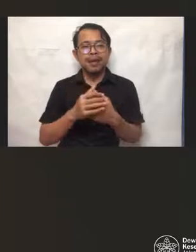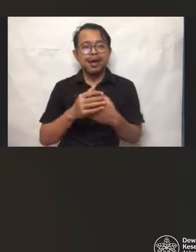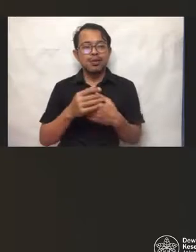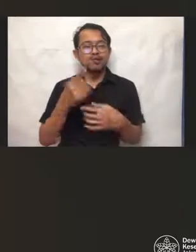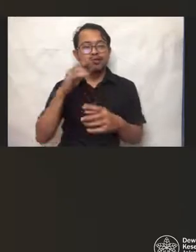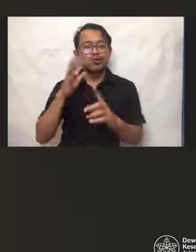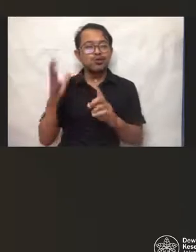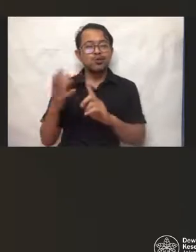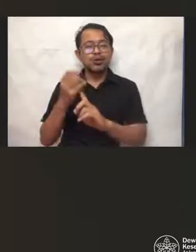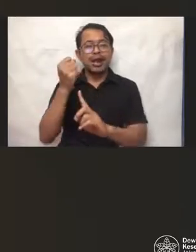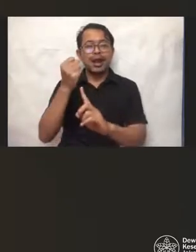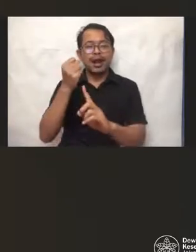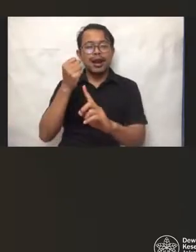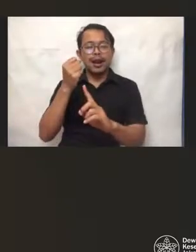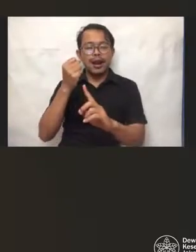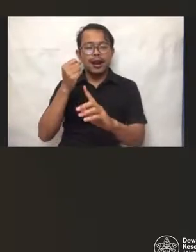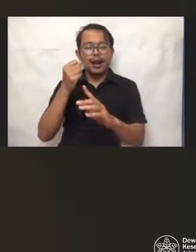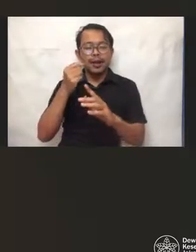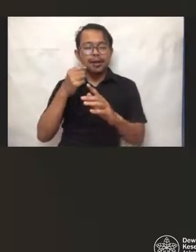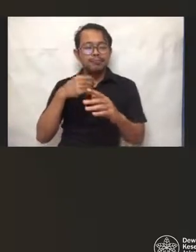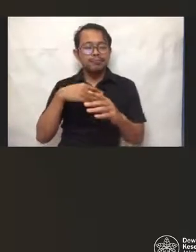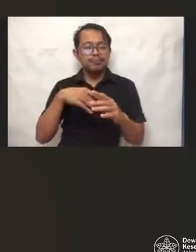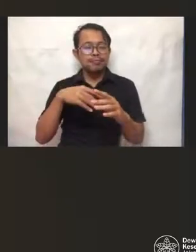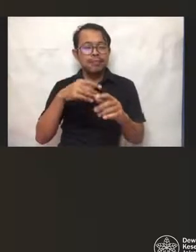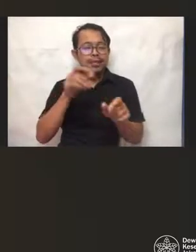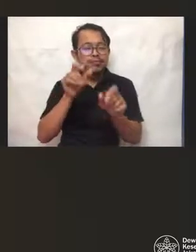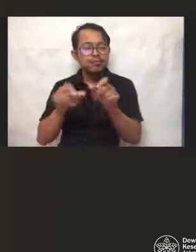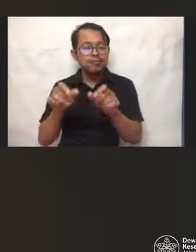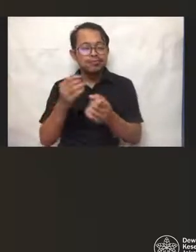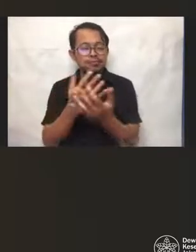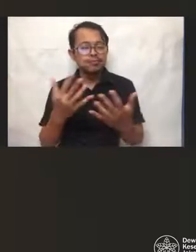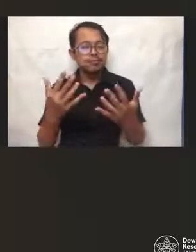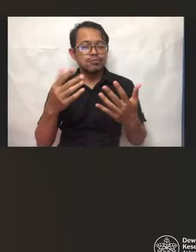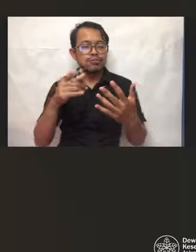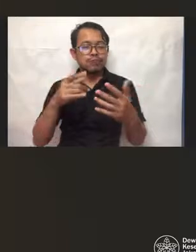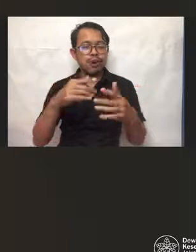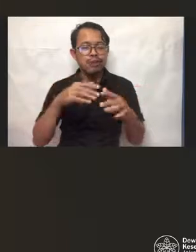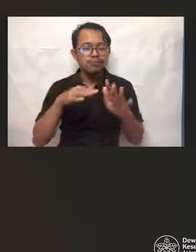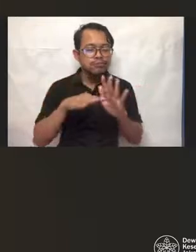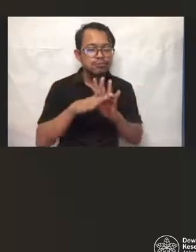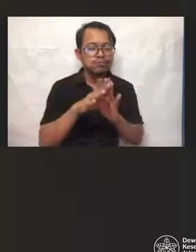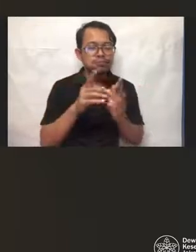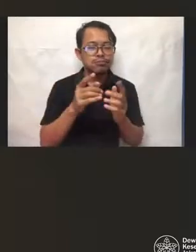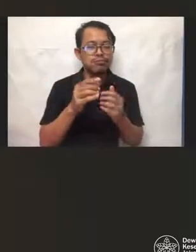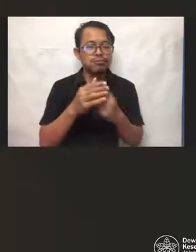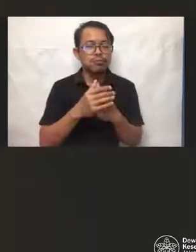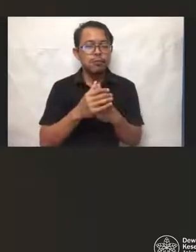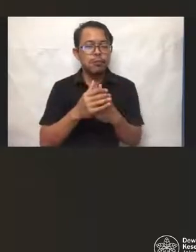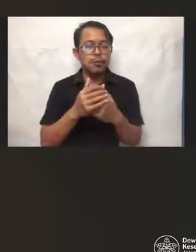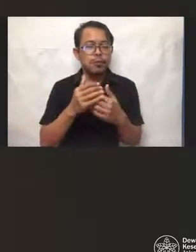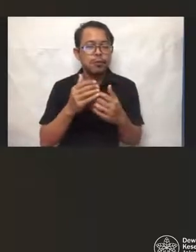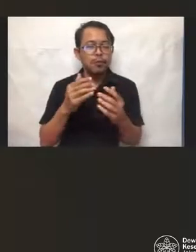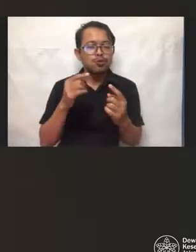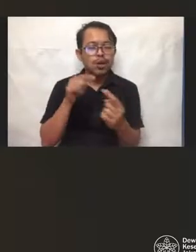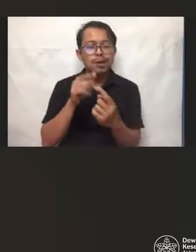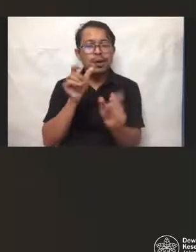wujudnya peradaban yang mengedepankan kemaslahatan bagi semua umat manusia. Terima